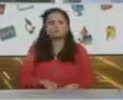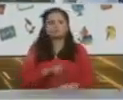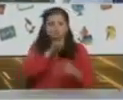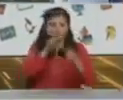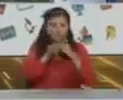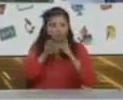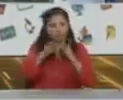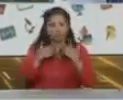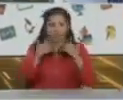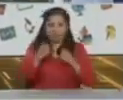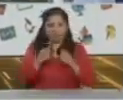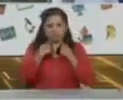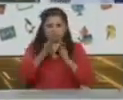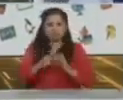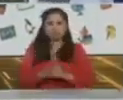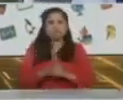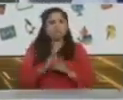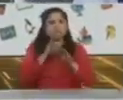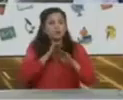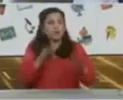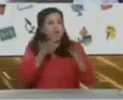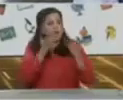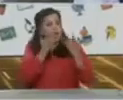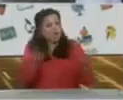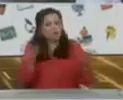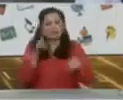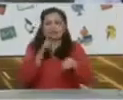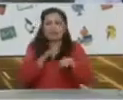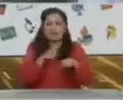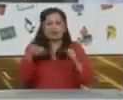बच्चों को कभी भी